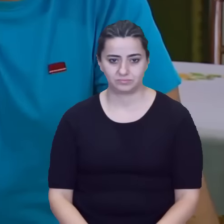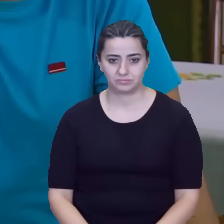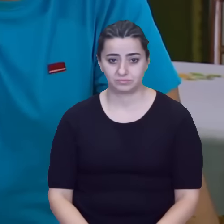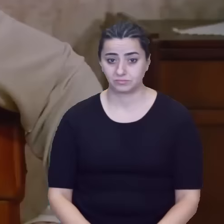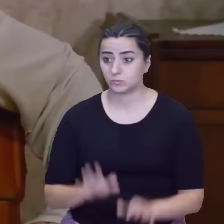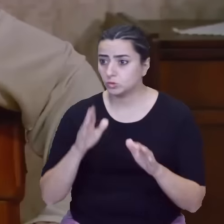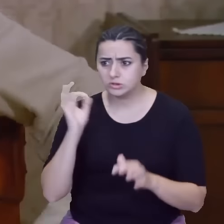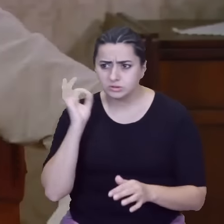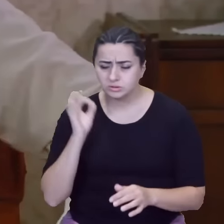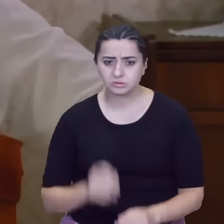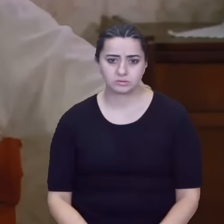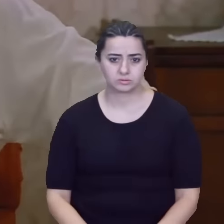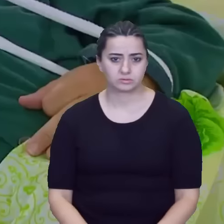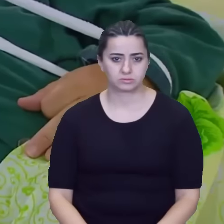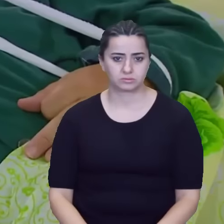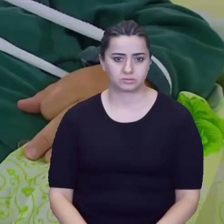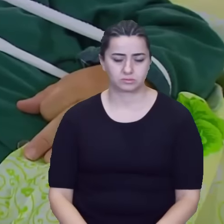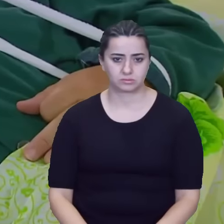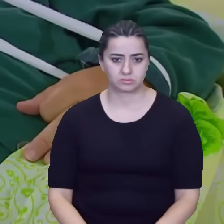Babam ses mi o? Nereden geliyordu?